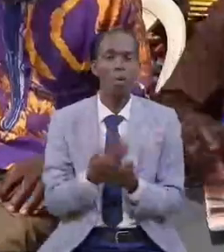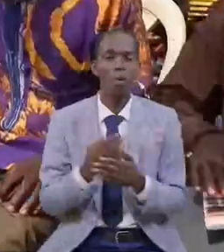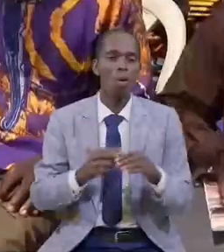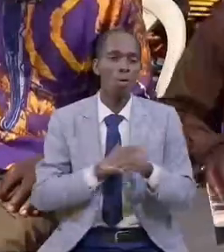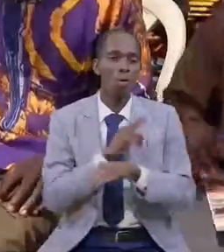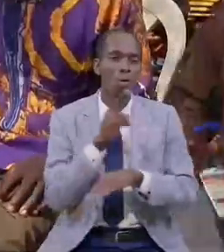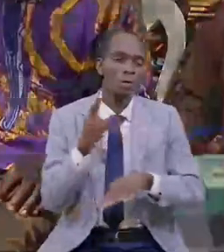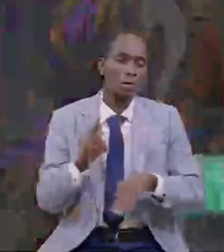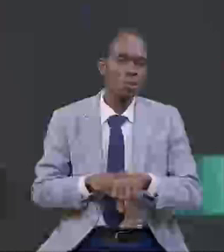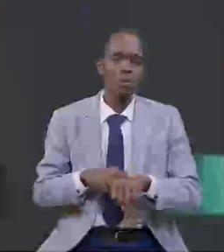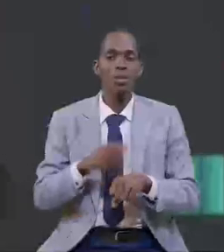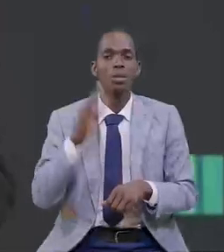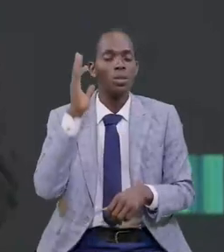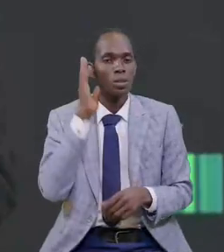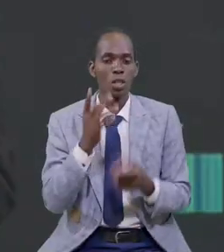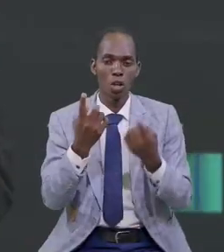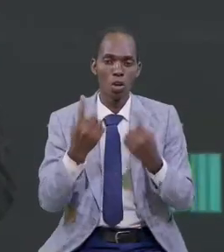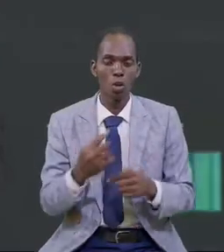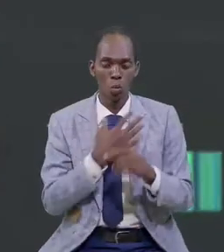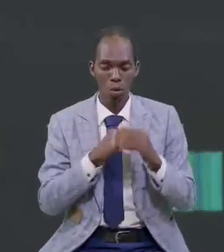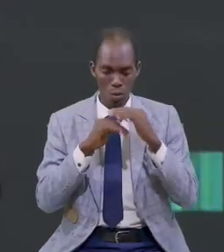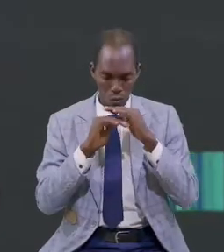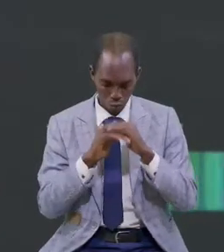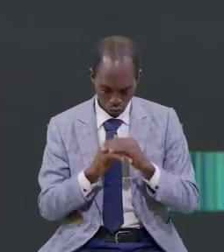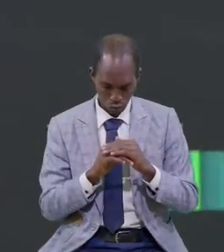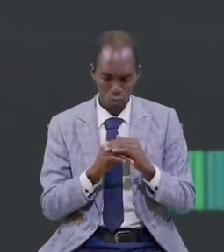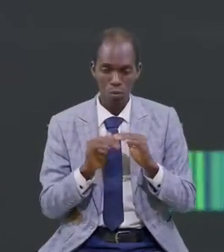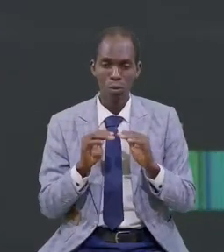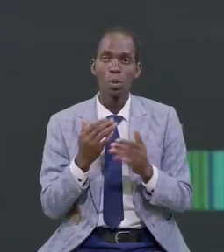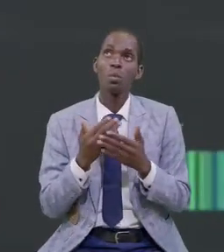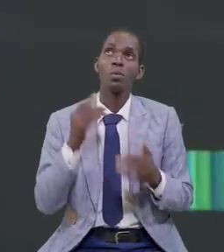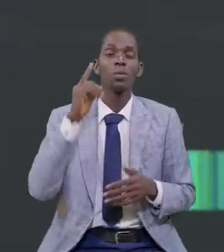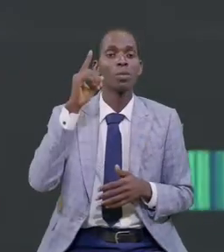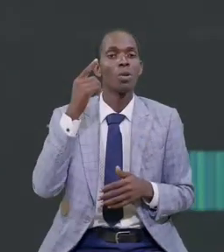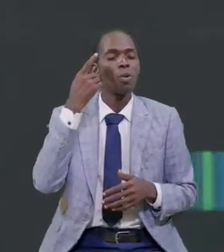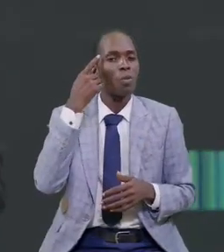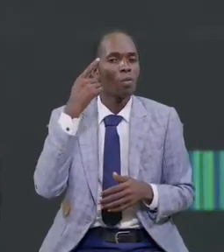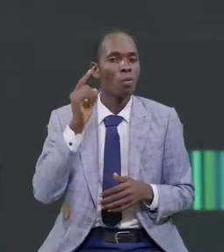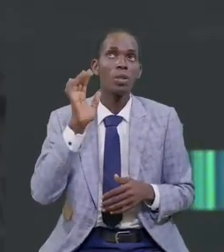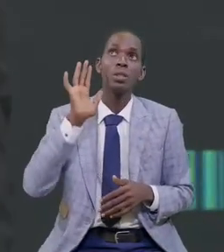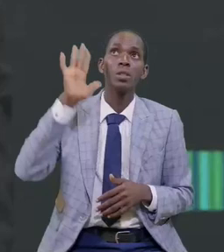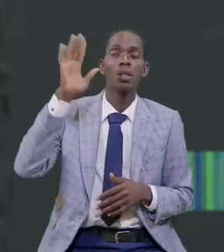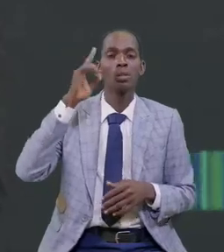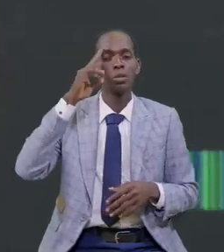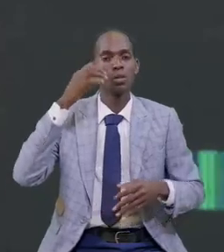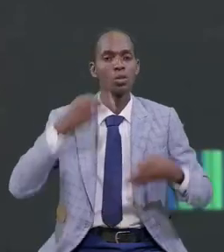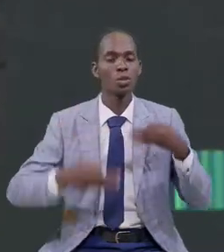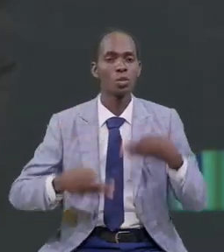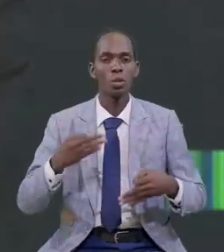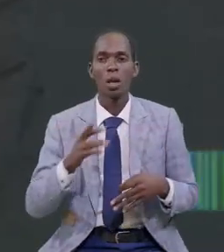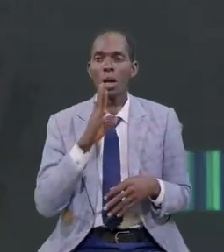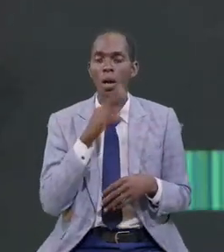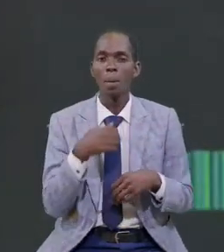viendront et se prosterneront devant toi parce que tes jugements ont